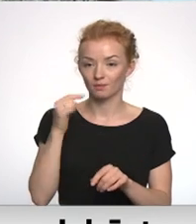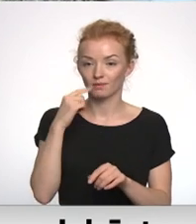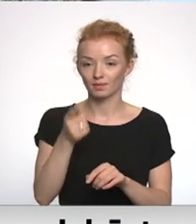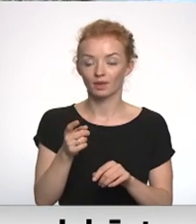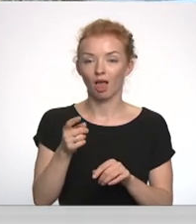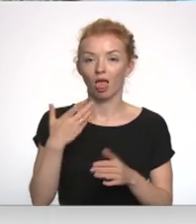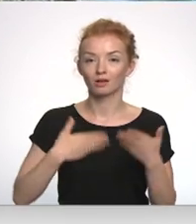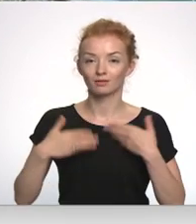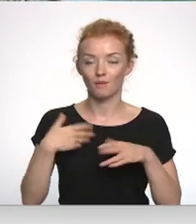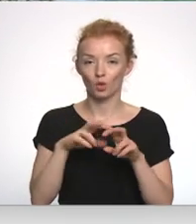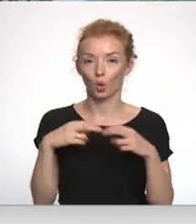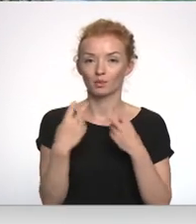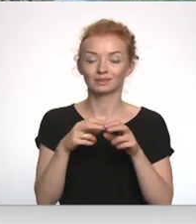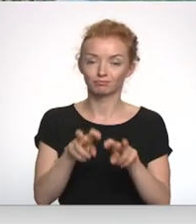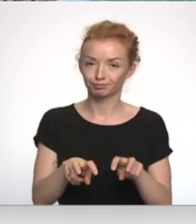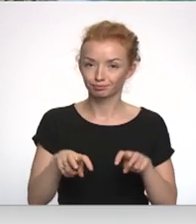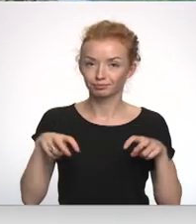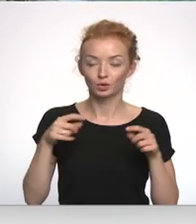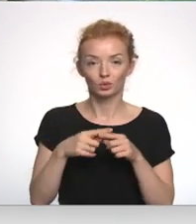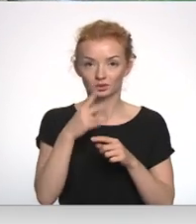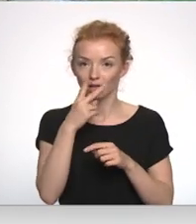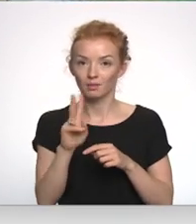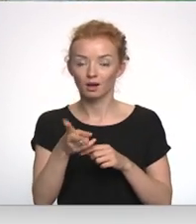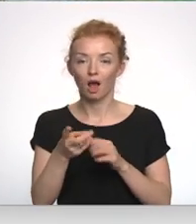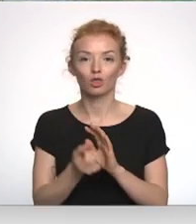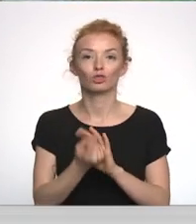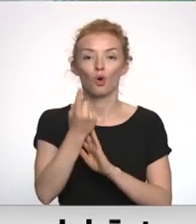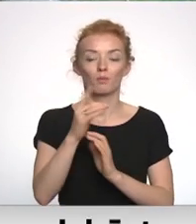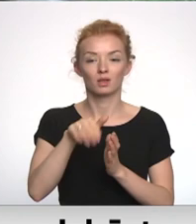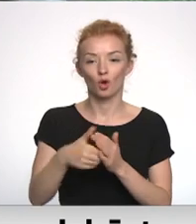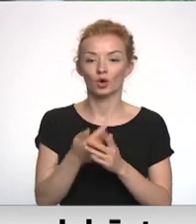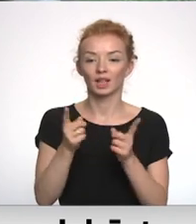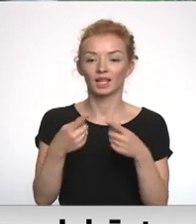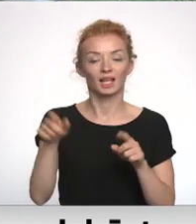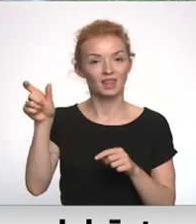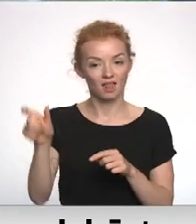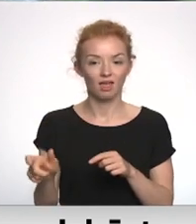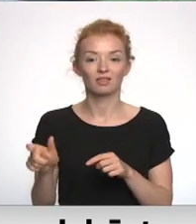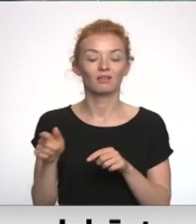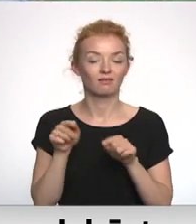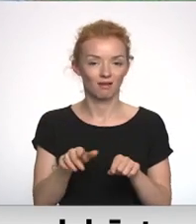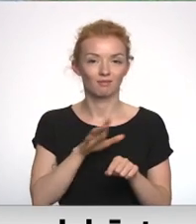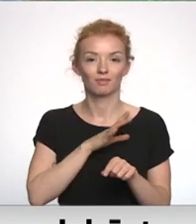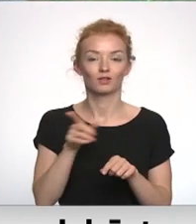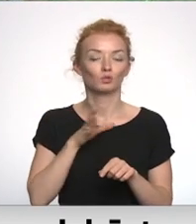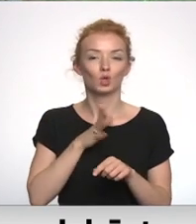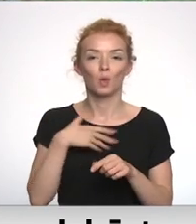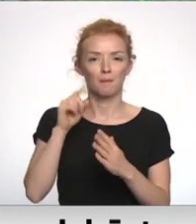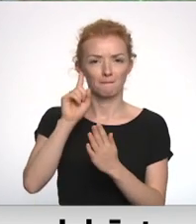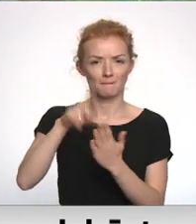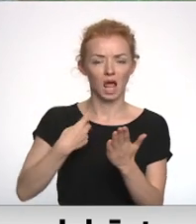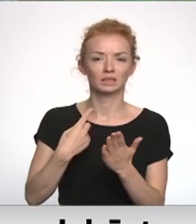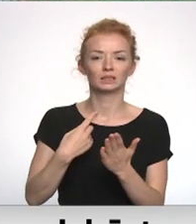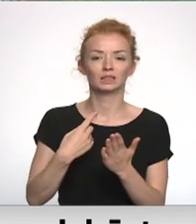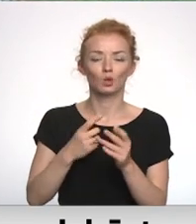eksāmenu komisijās un skatījāmies, kā top jaunie diriģenti. Un tad bija tāds, un viņš bija ļoti prasīgs,